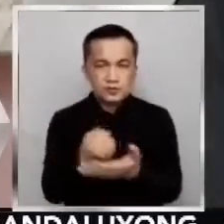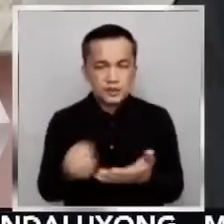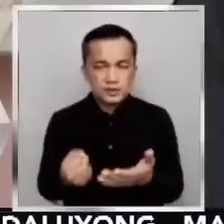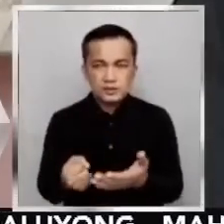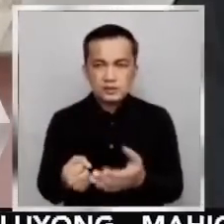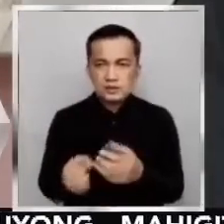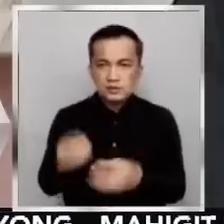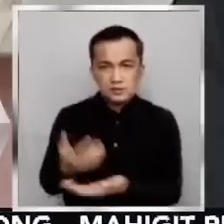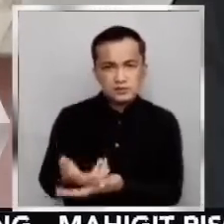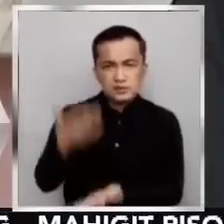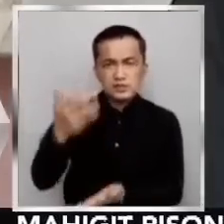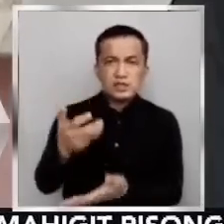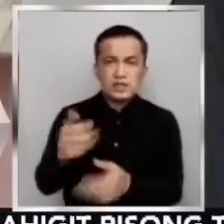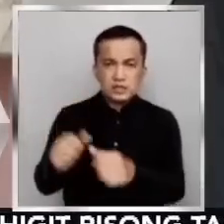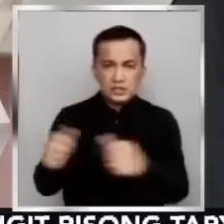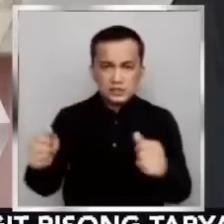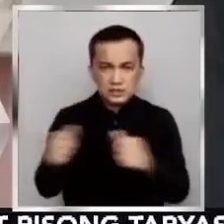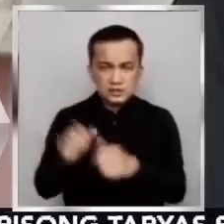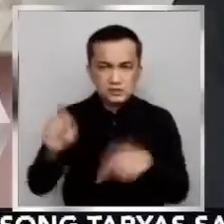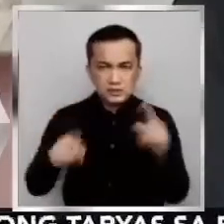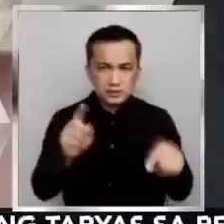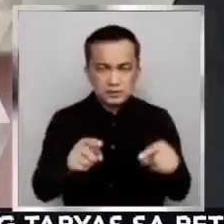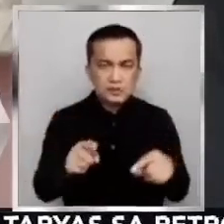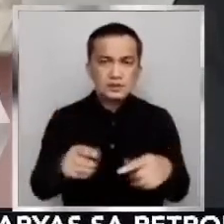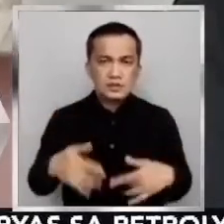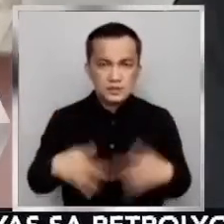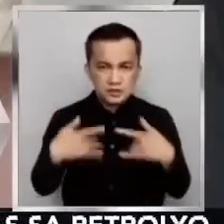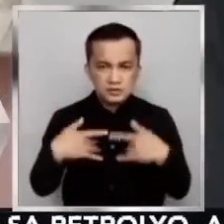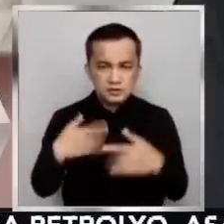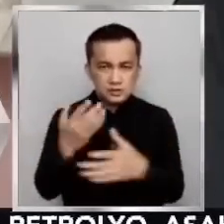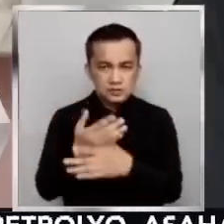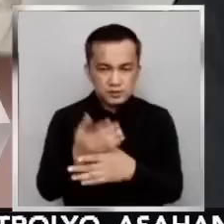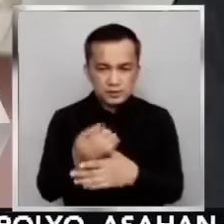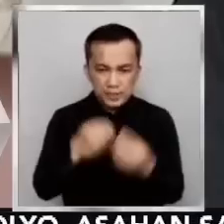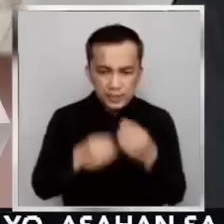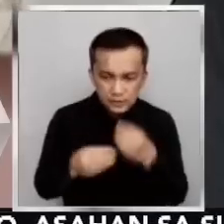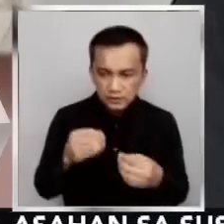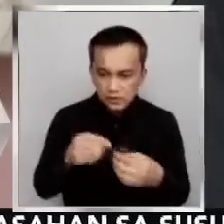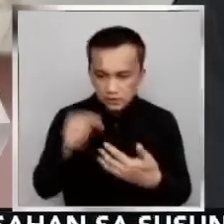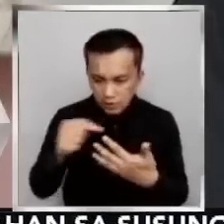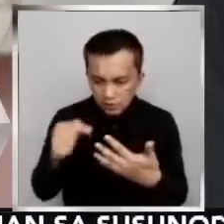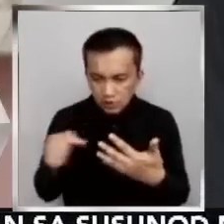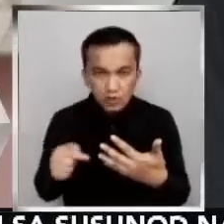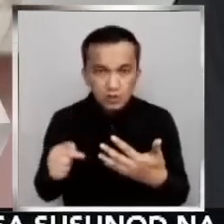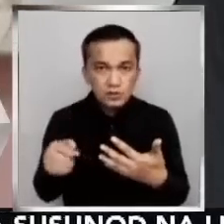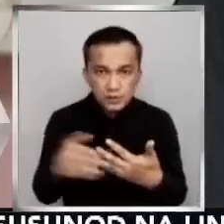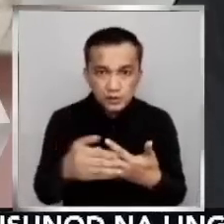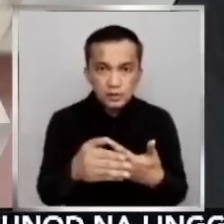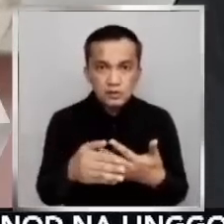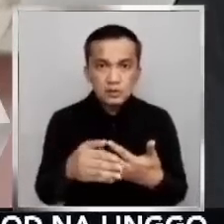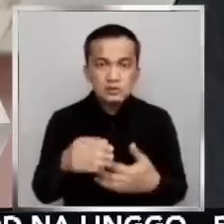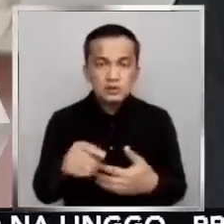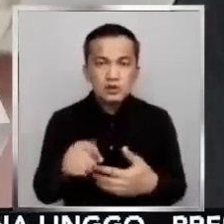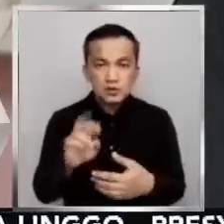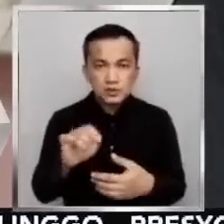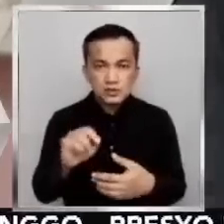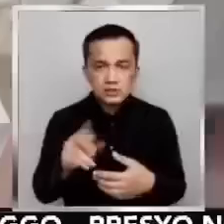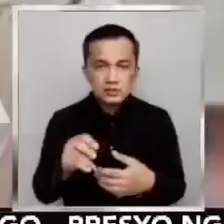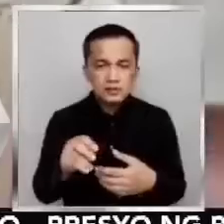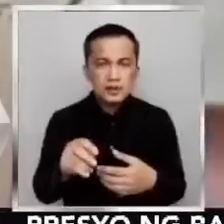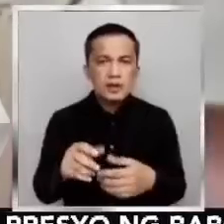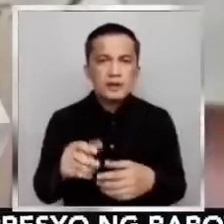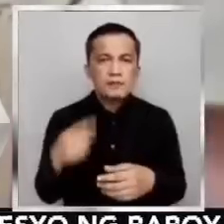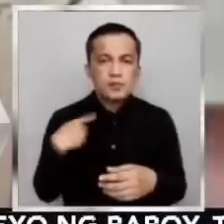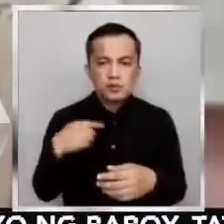biodiversity. So pag na-disrupt mo yung pagkain ng ganitong isda, ng ganitong marine organism, chain reaction yan sa food web natin.